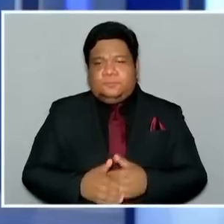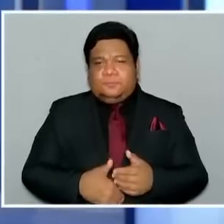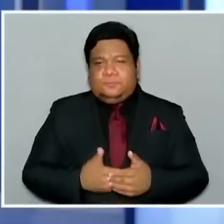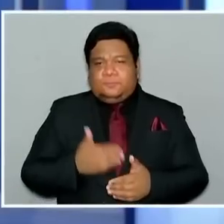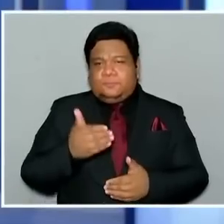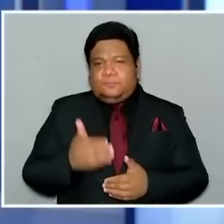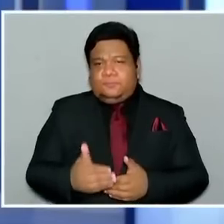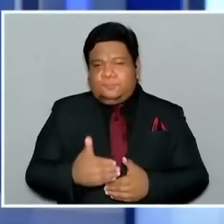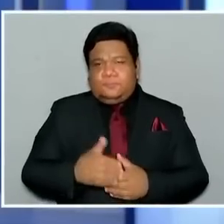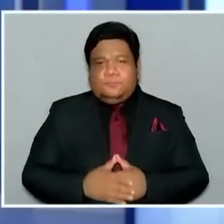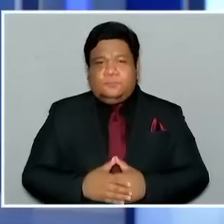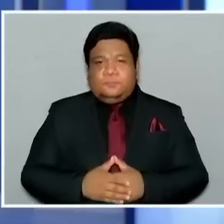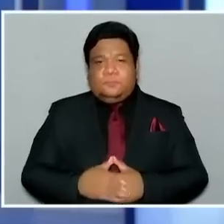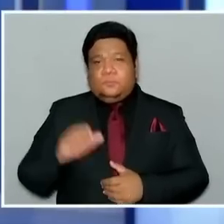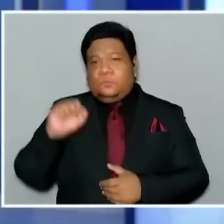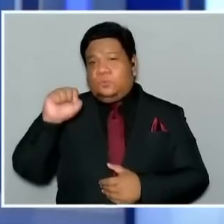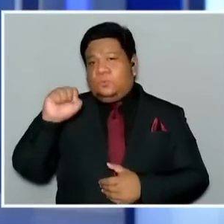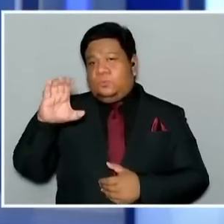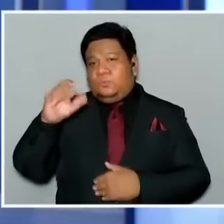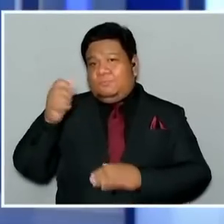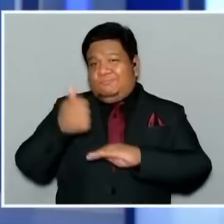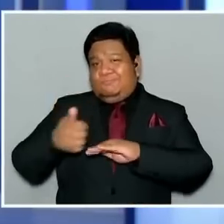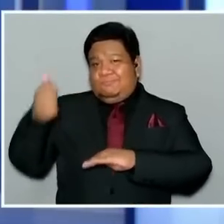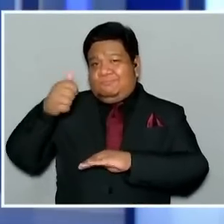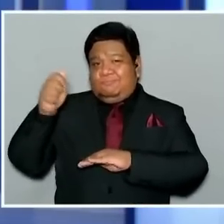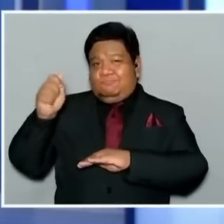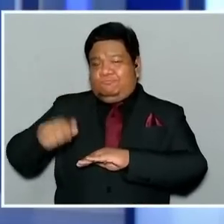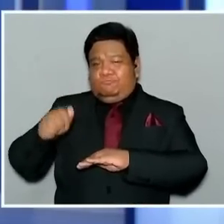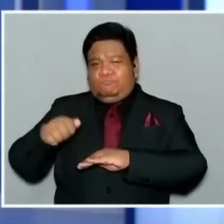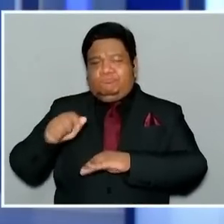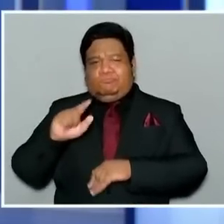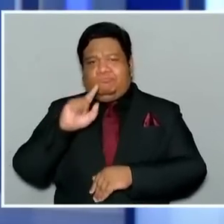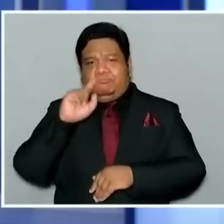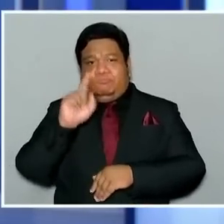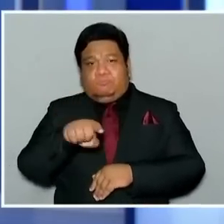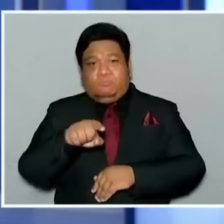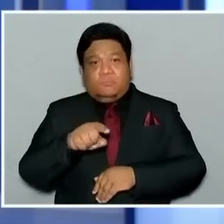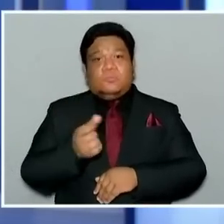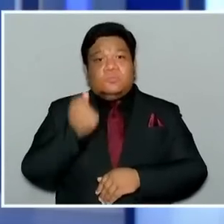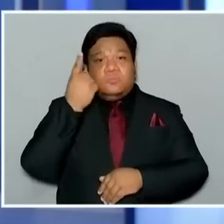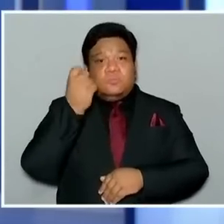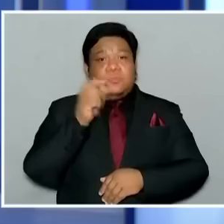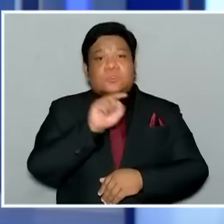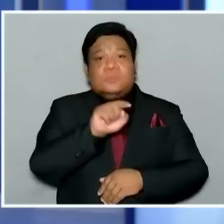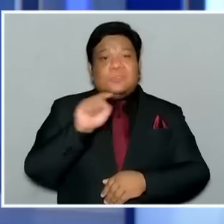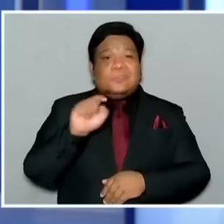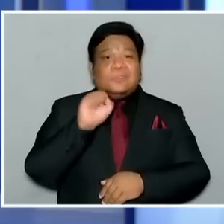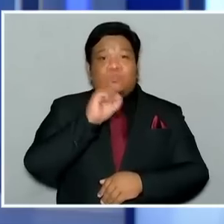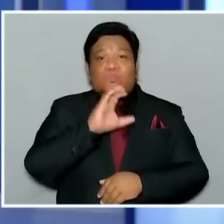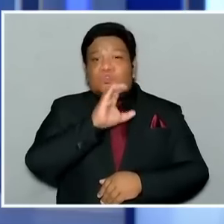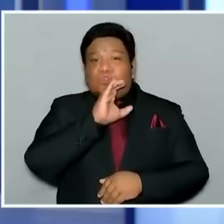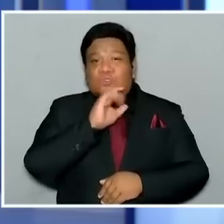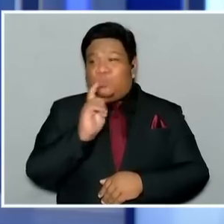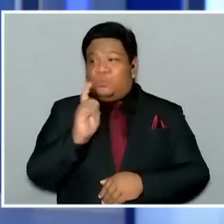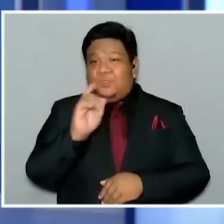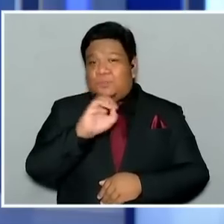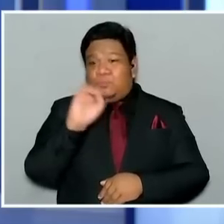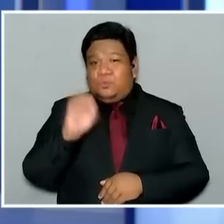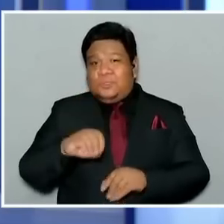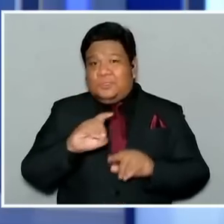Sinabi ng Korte Suprema na kasama sa 20% senior citizen discount ang burol hanggang sa